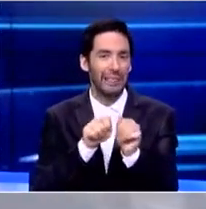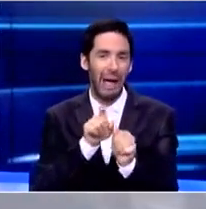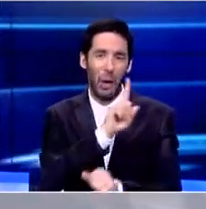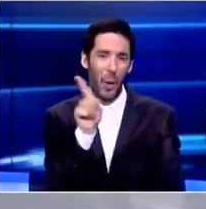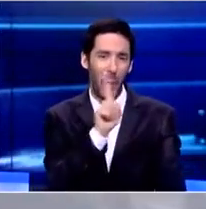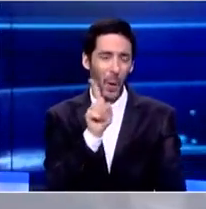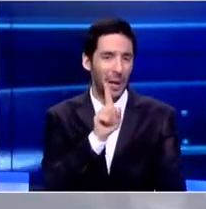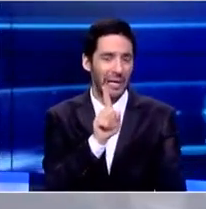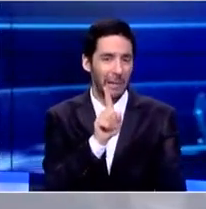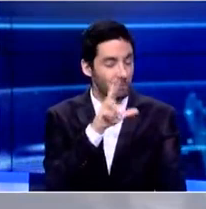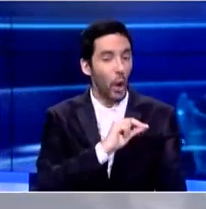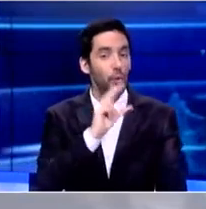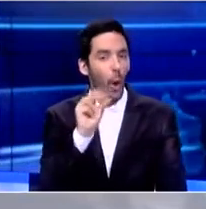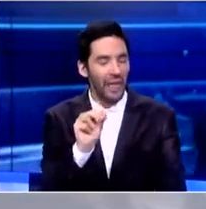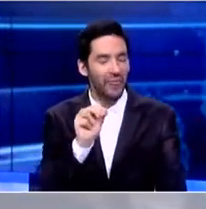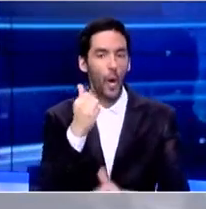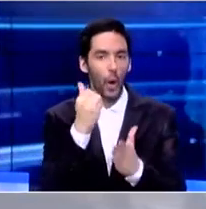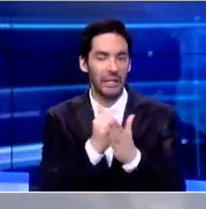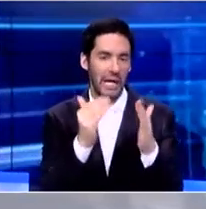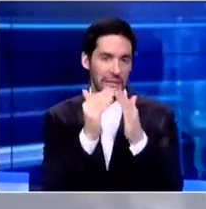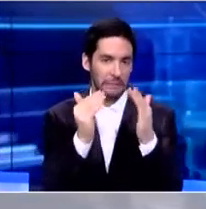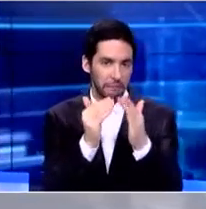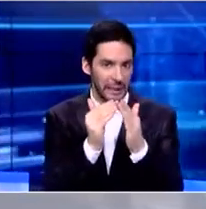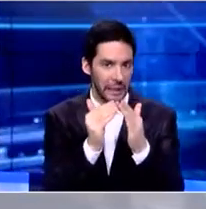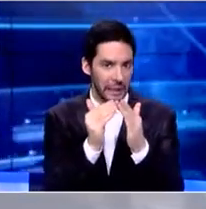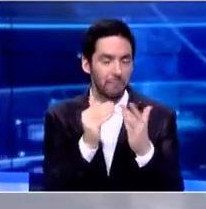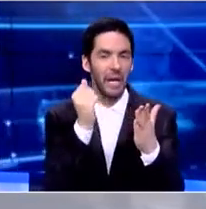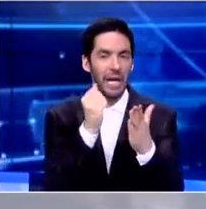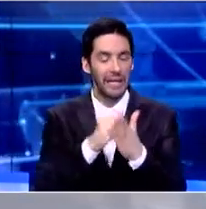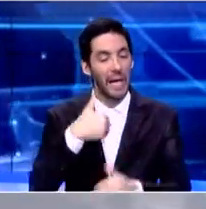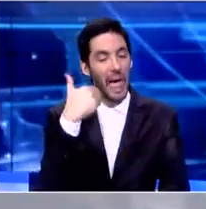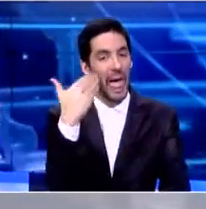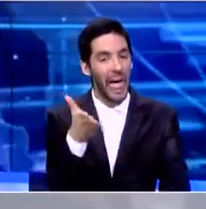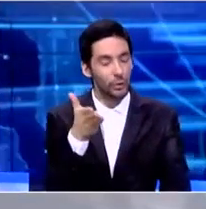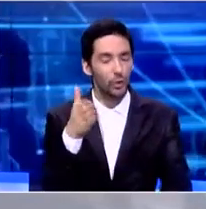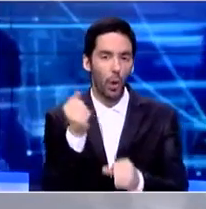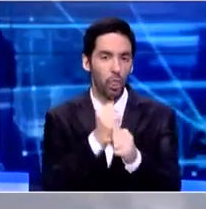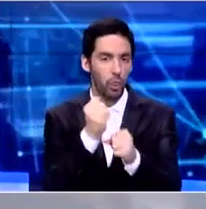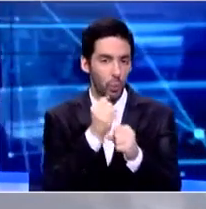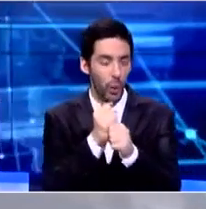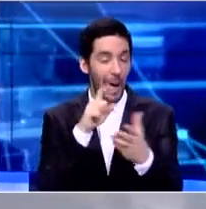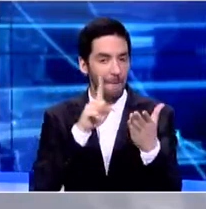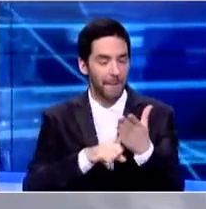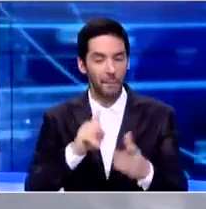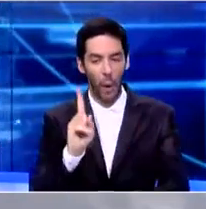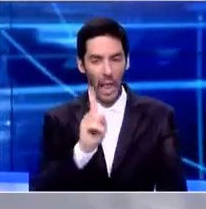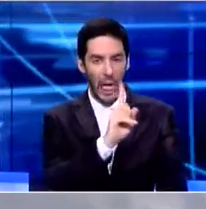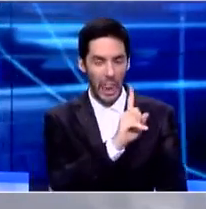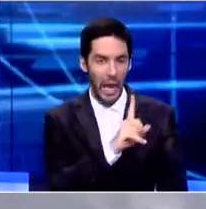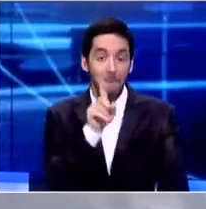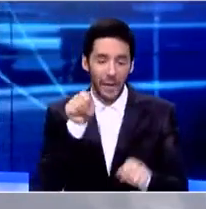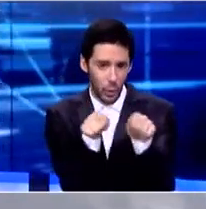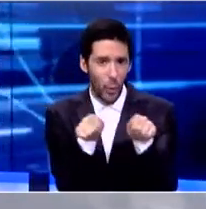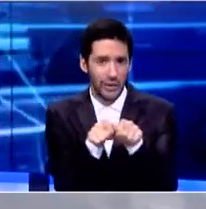έχει κανένα αποτέλεσμα το να περιοριστούμε στο σπίτι όταν στον εργασιακό χώρο δεν τηρούμε τις αποστάσεις και